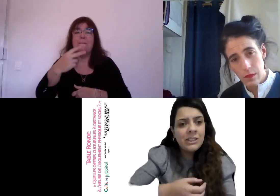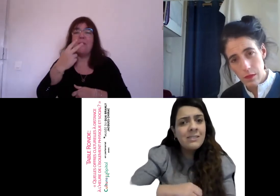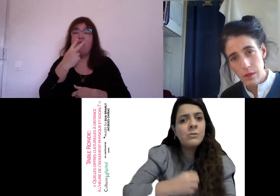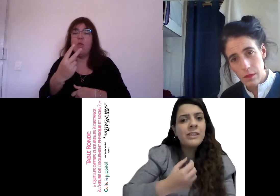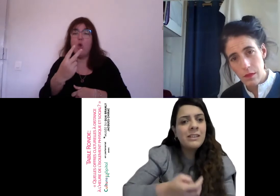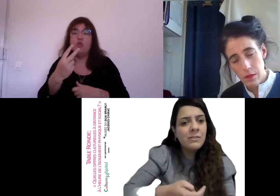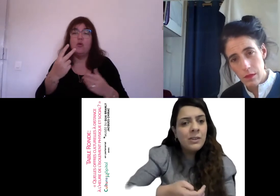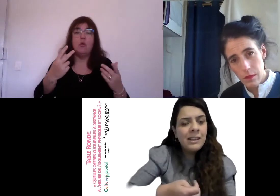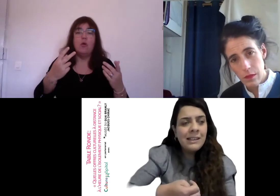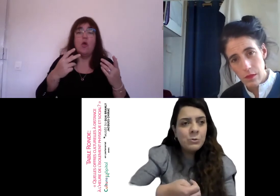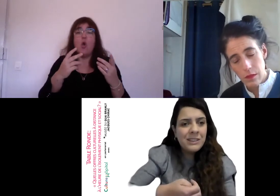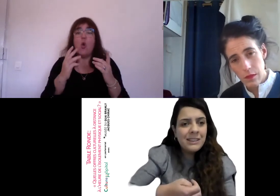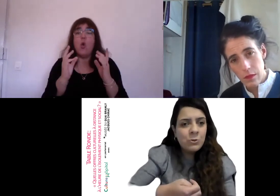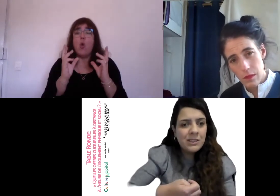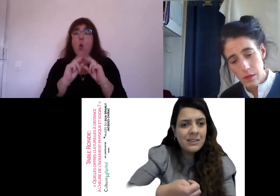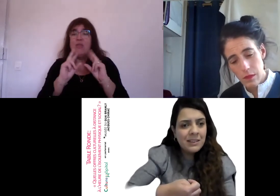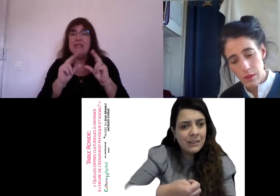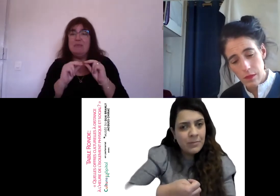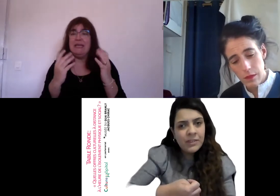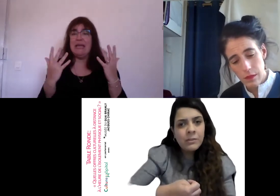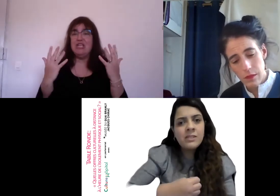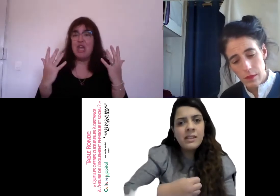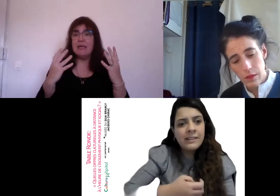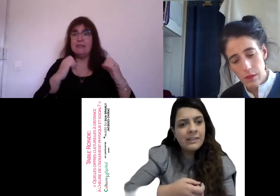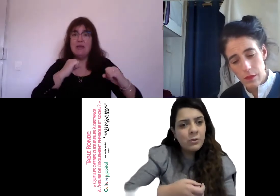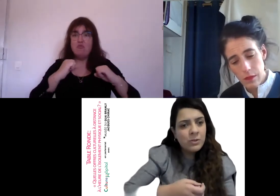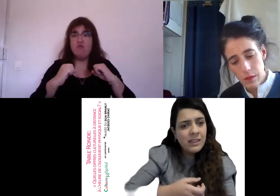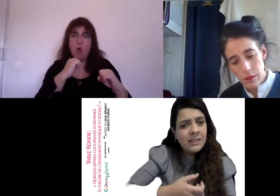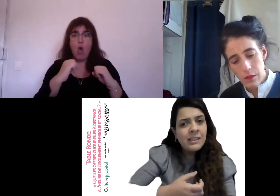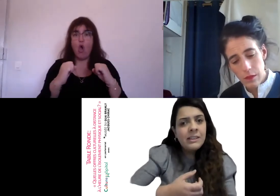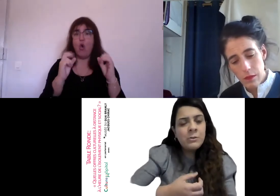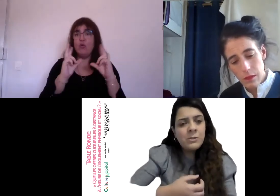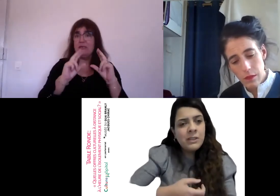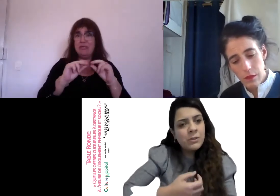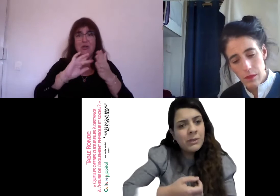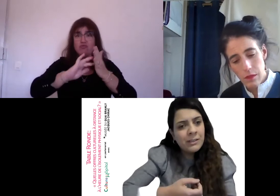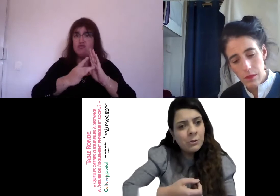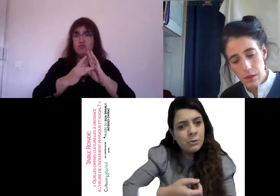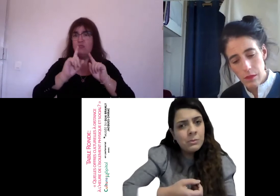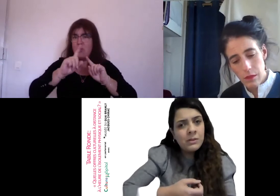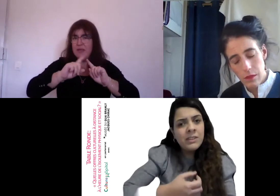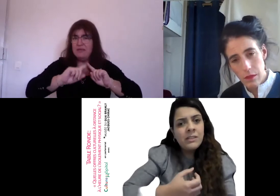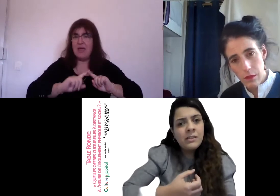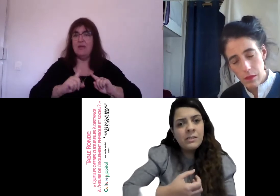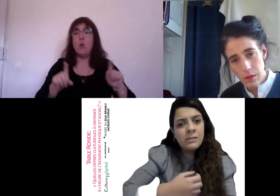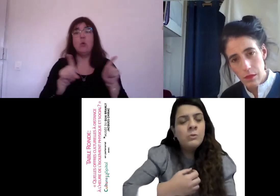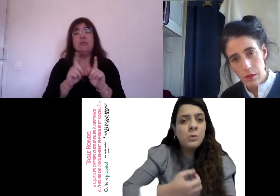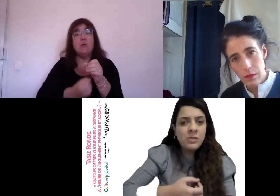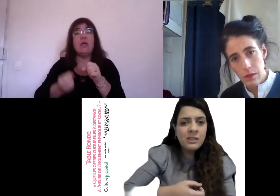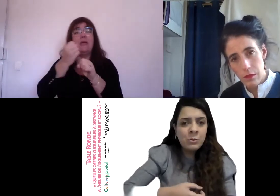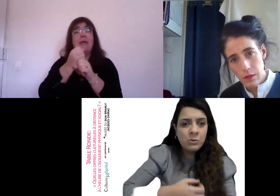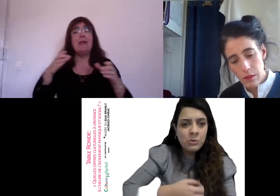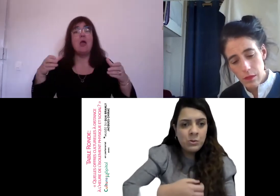en décrivant les gestes, en décrivant les outils qu'ils utilisent, etc. Donc, ça a été un succès. Et aussi, on a formé un groupe,